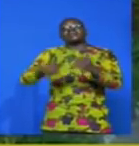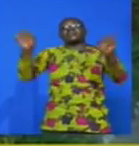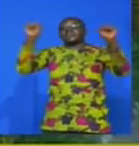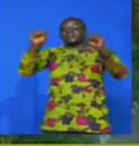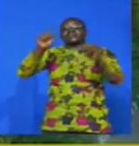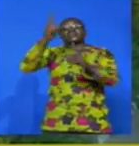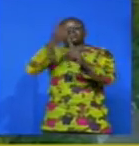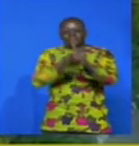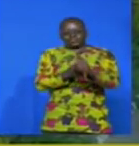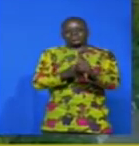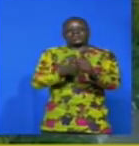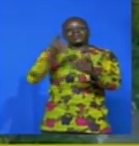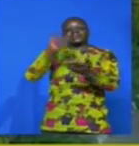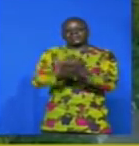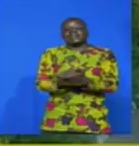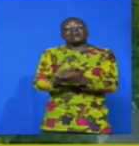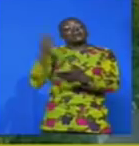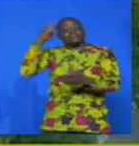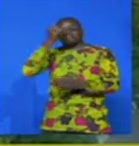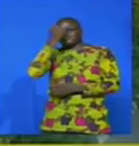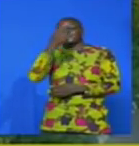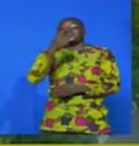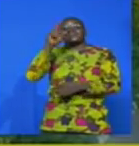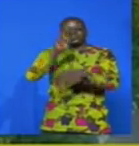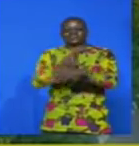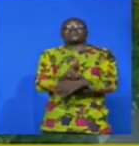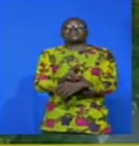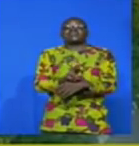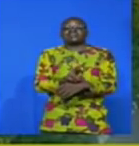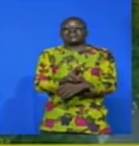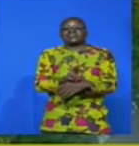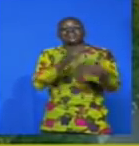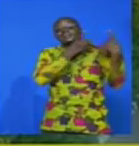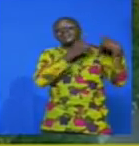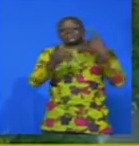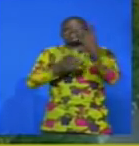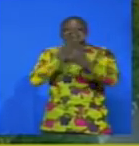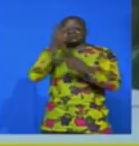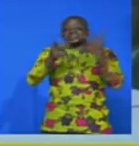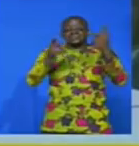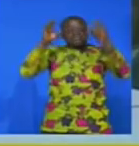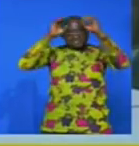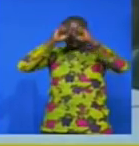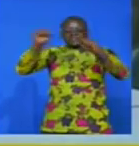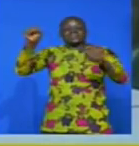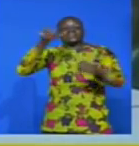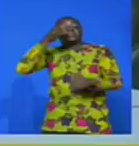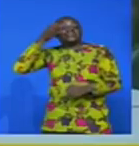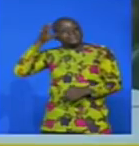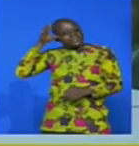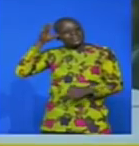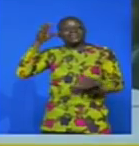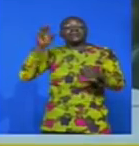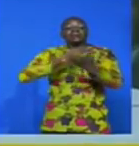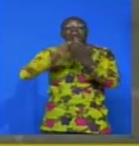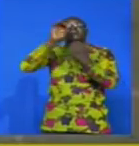C'était révélateur, sa profonde compréhension du Rwanda. Depuis la visite du président Kagame en Chine en mars 2017,